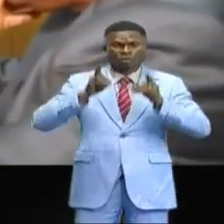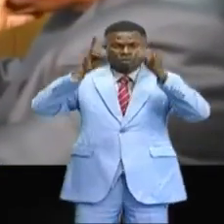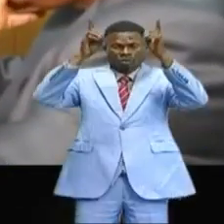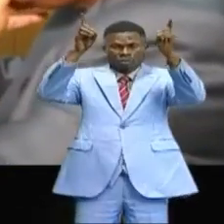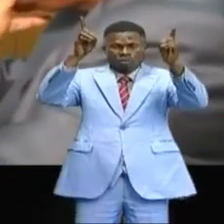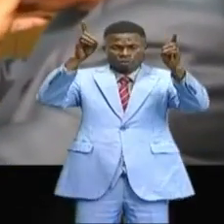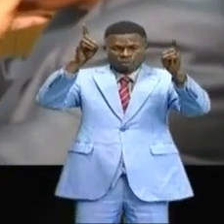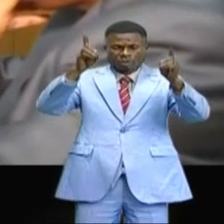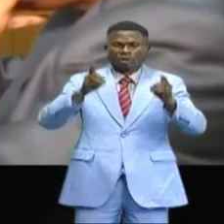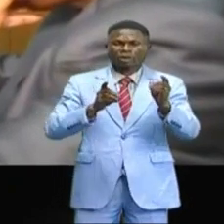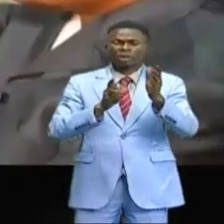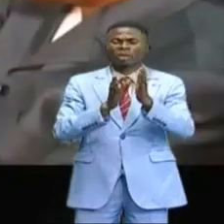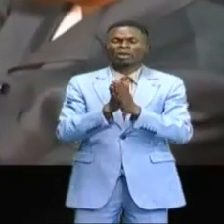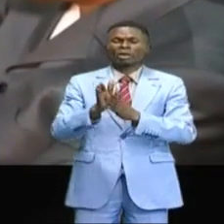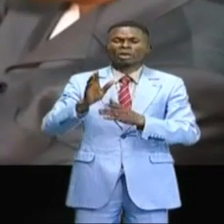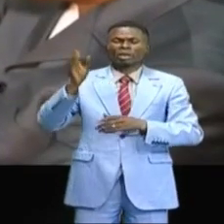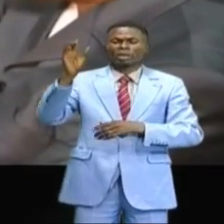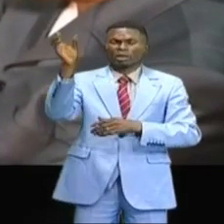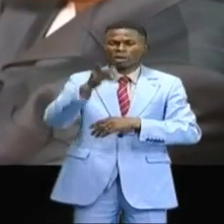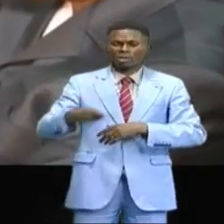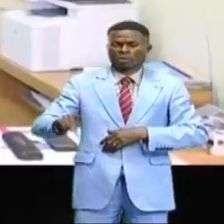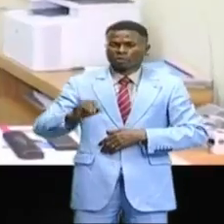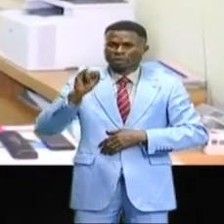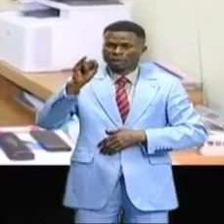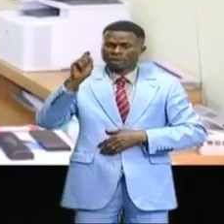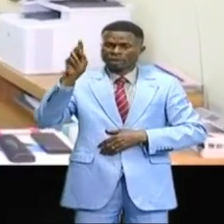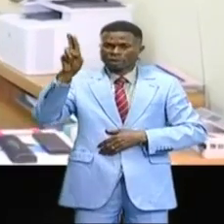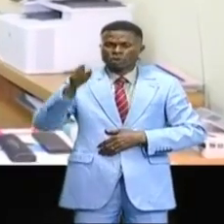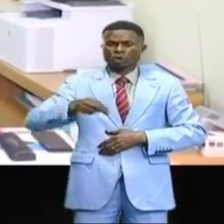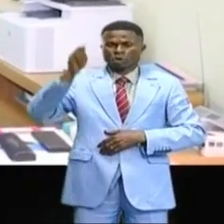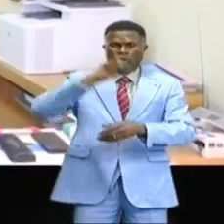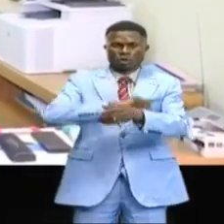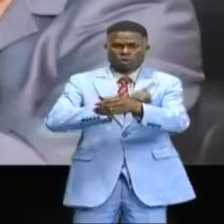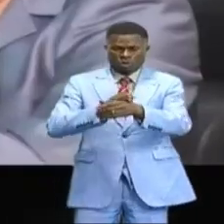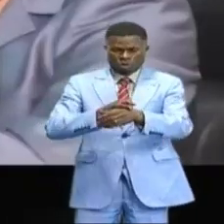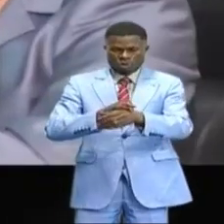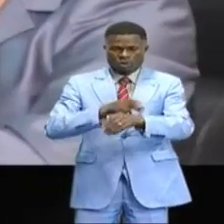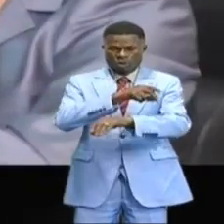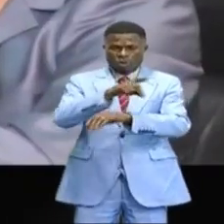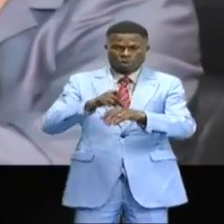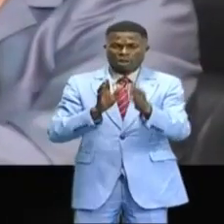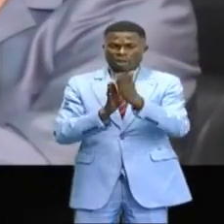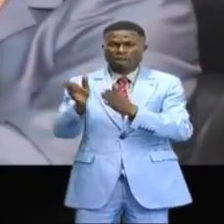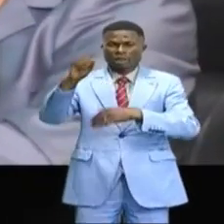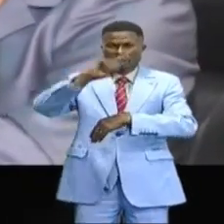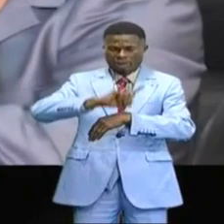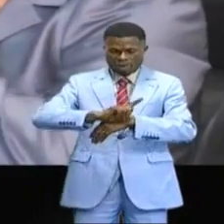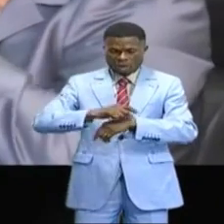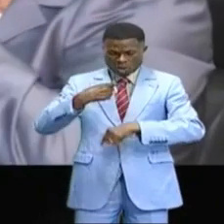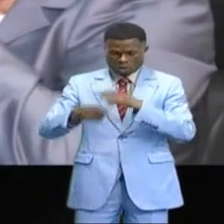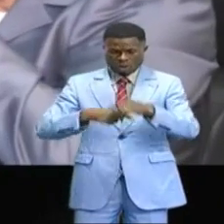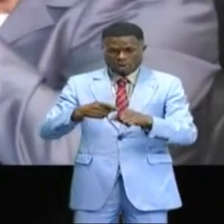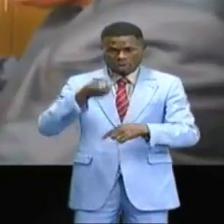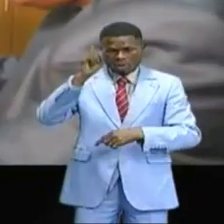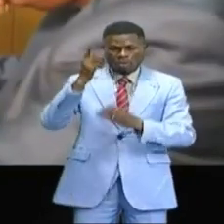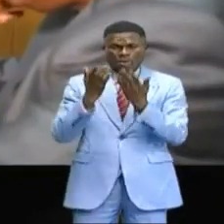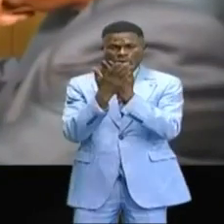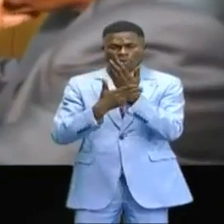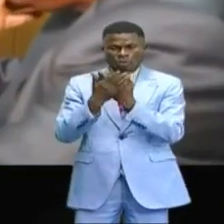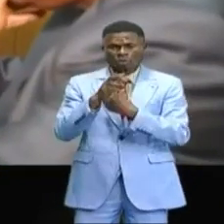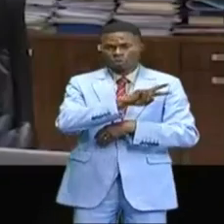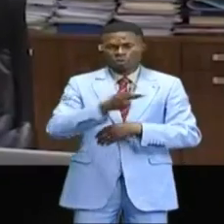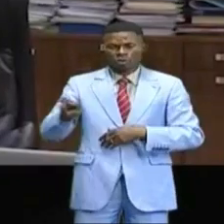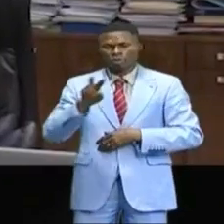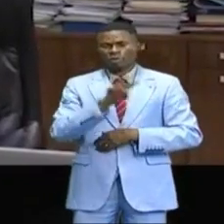de l'état de siège dans les provinces de l'Ituri et du Nord Kivu pour une période de 15 jours prenant cours le 1er août